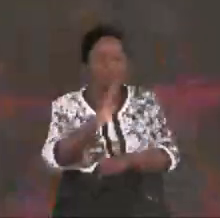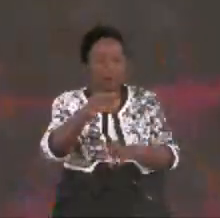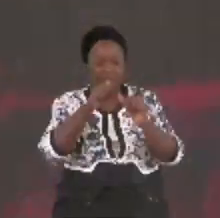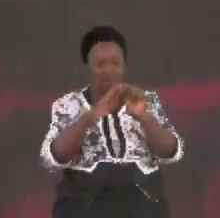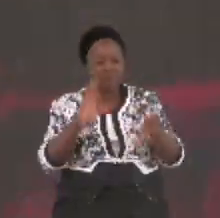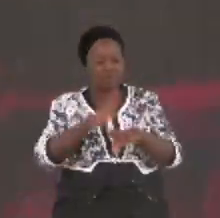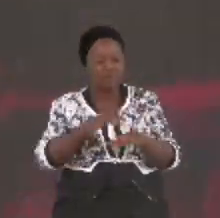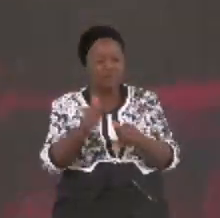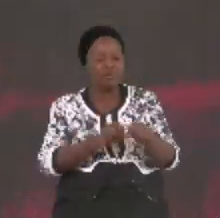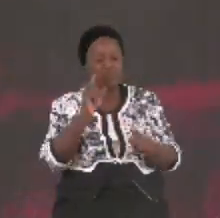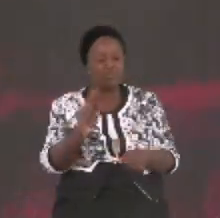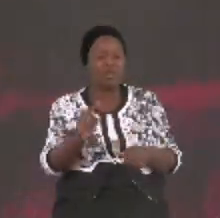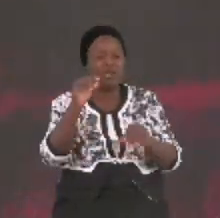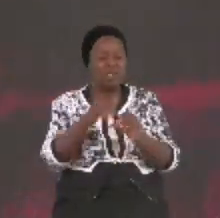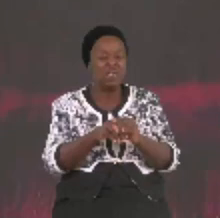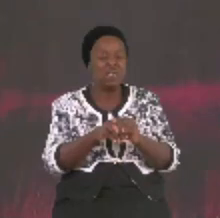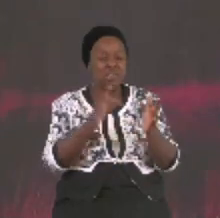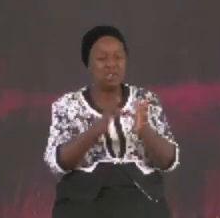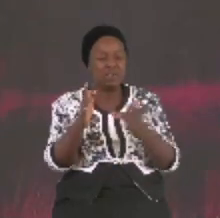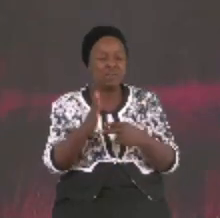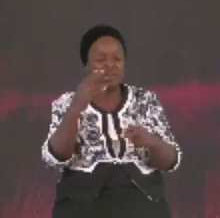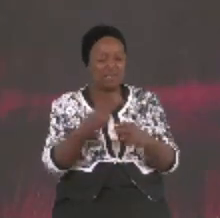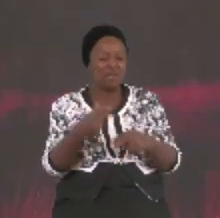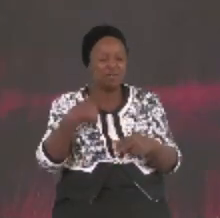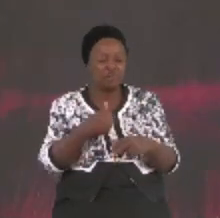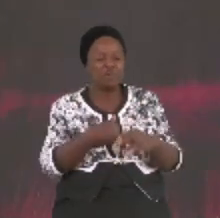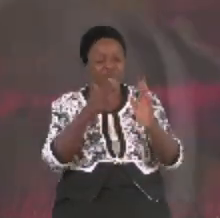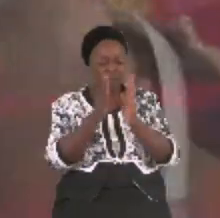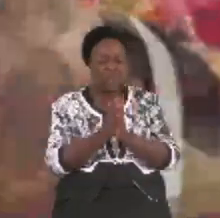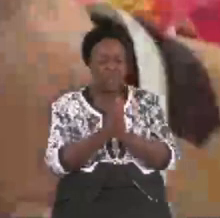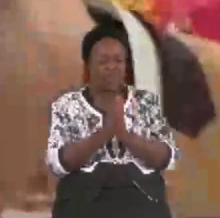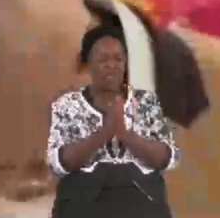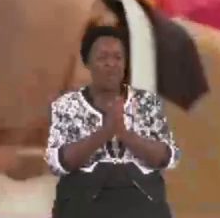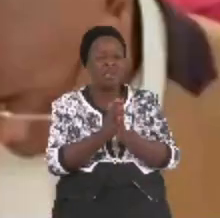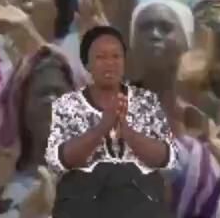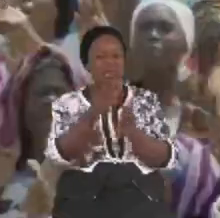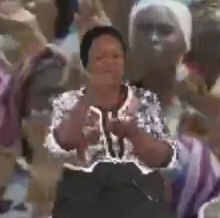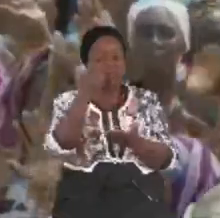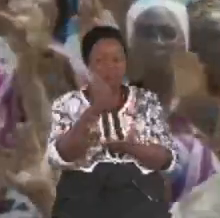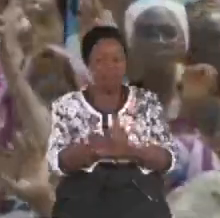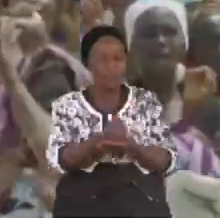bénitions sur chacun. Au nom de Jésus, nous prions.